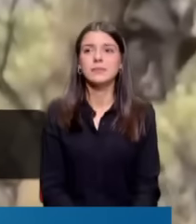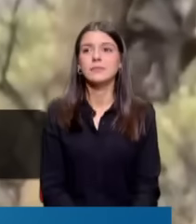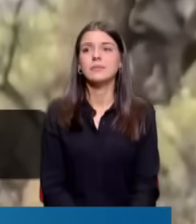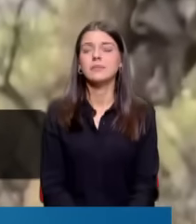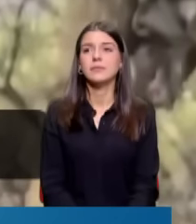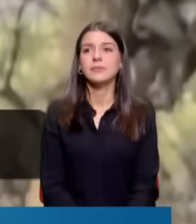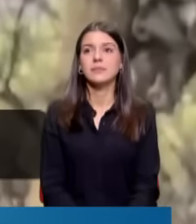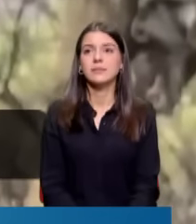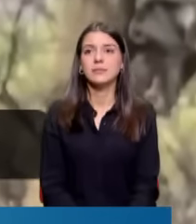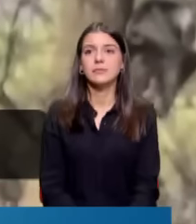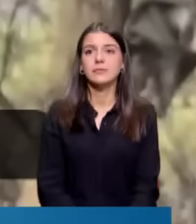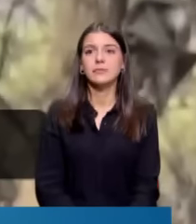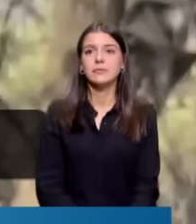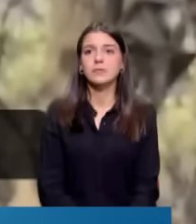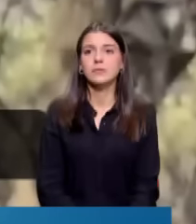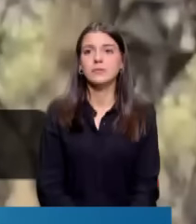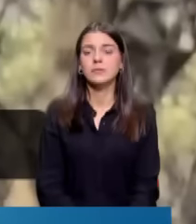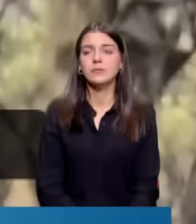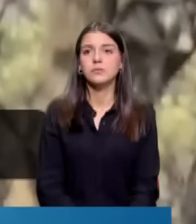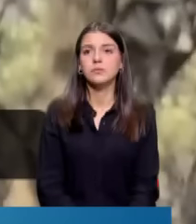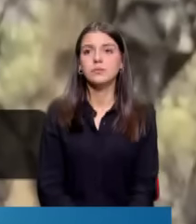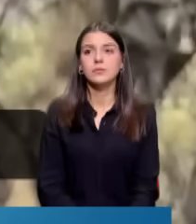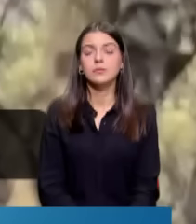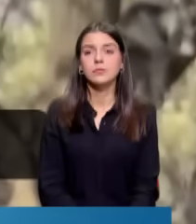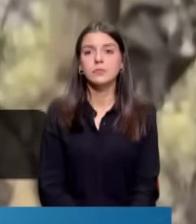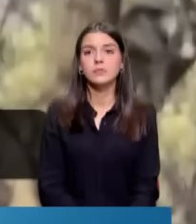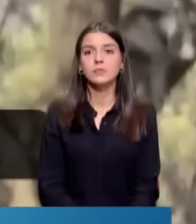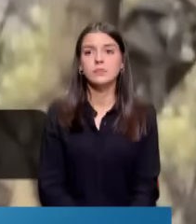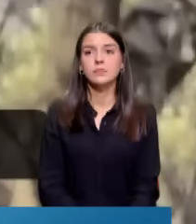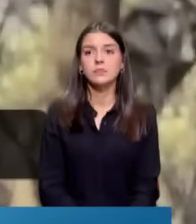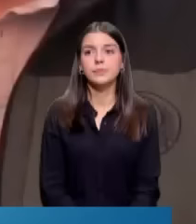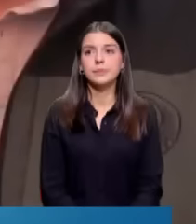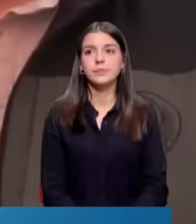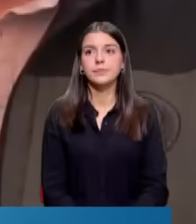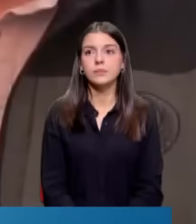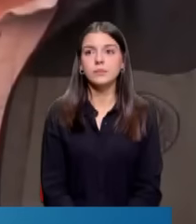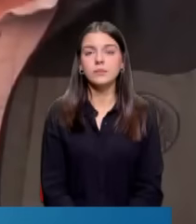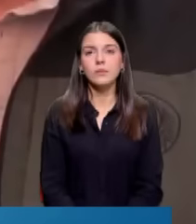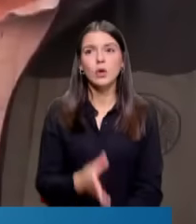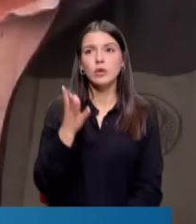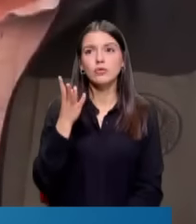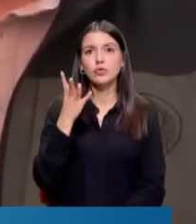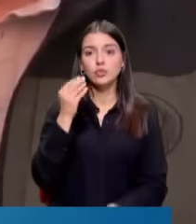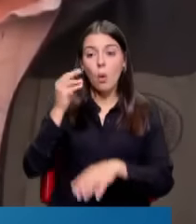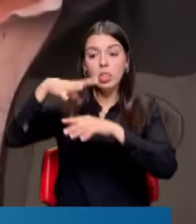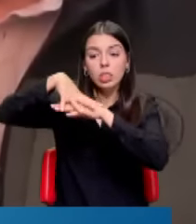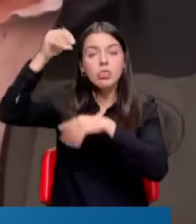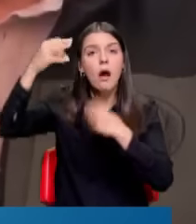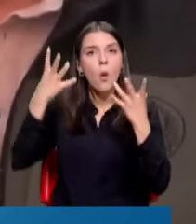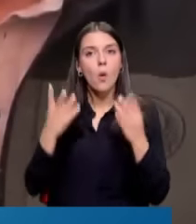biz etrafı solumaya başladık. Olmadı, yetersiz kaldı. Çok sarp olması,